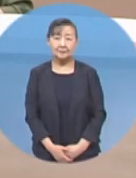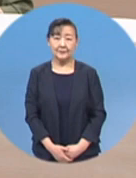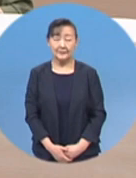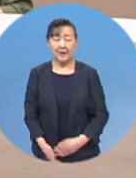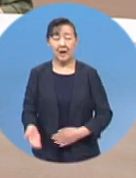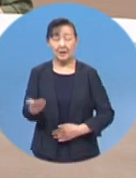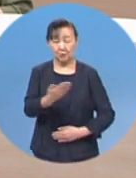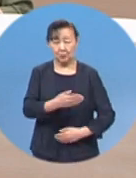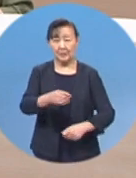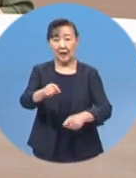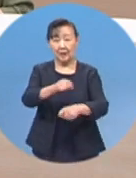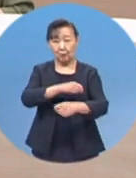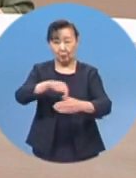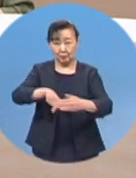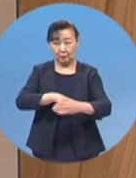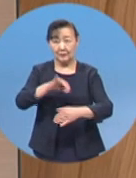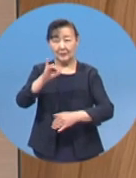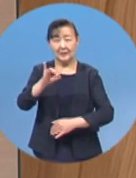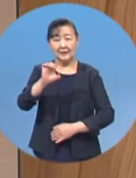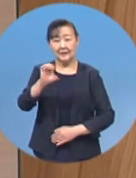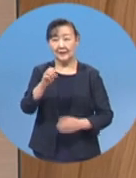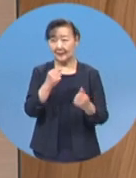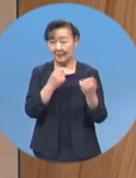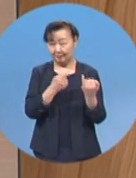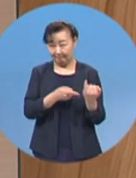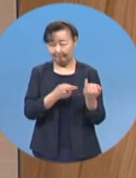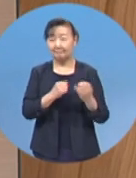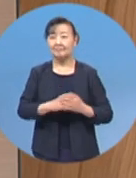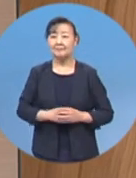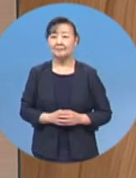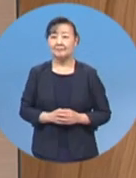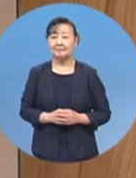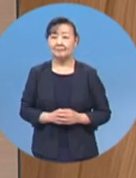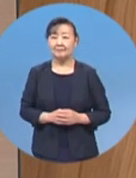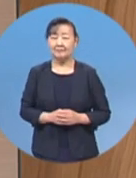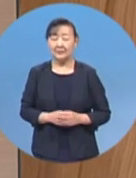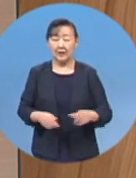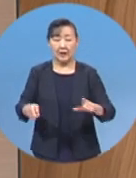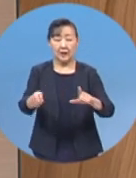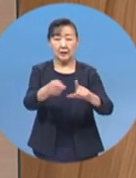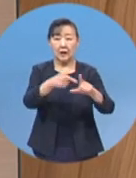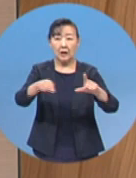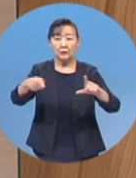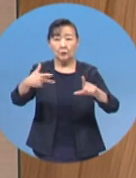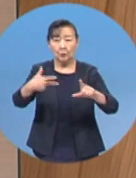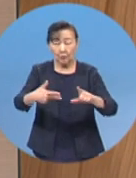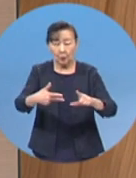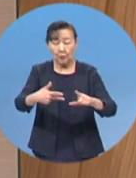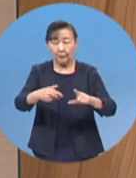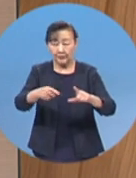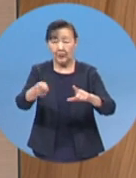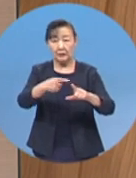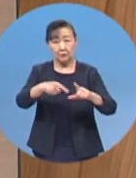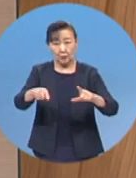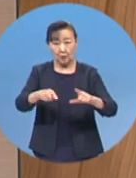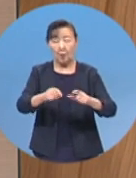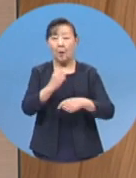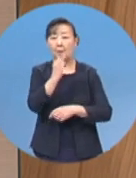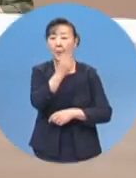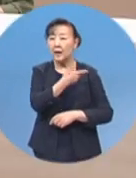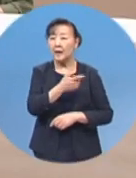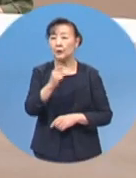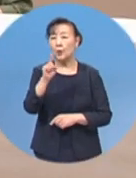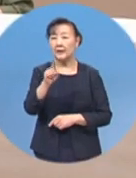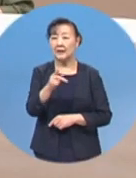続いて特集、ちえちゃんのリポートです。 はい、今週は習志野のバラと干潟と題してお送りします